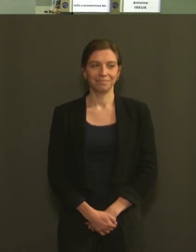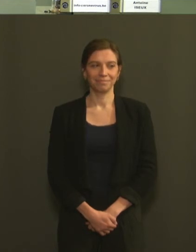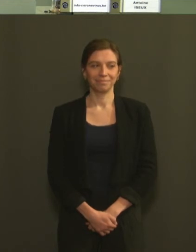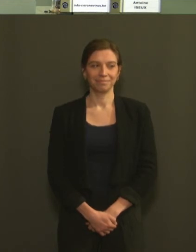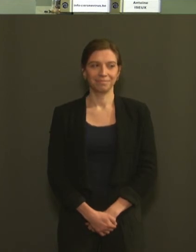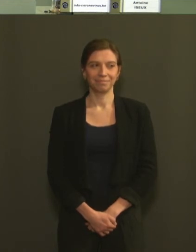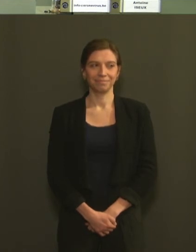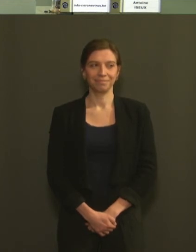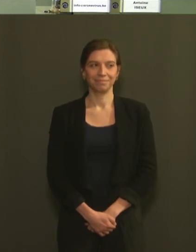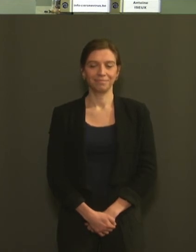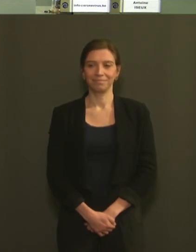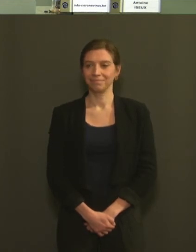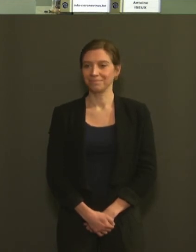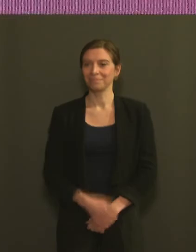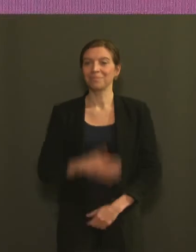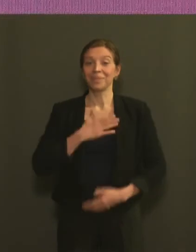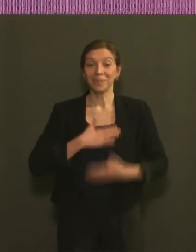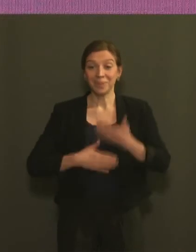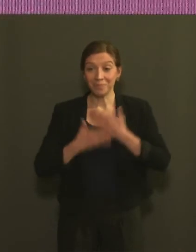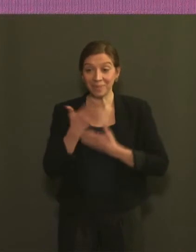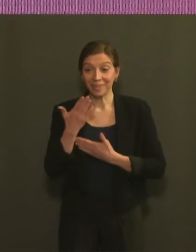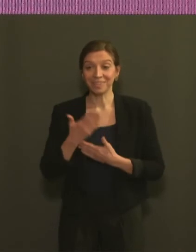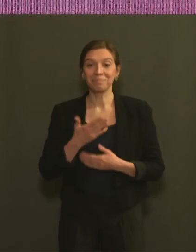tout le monde bonjour